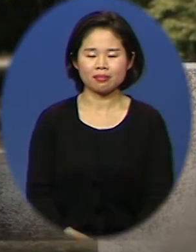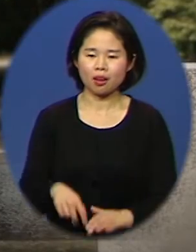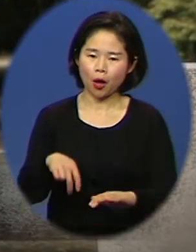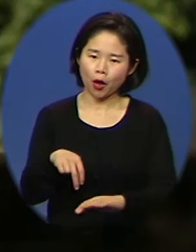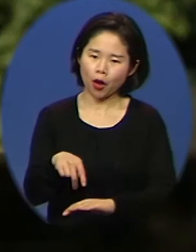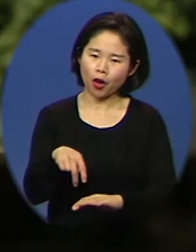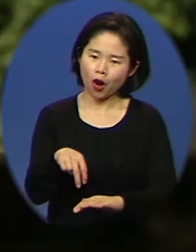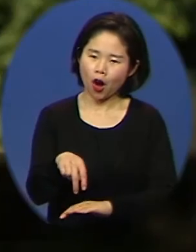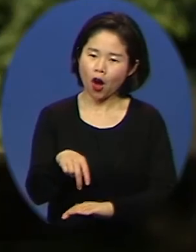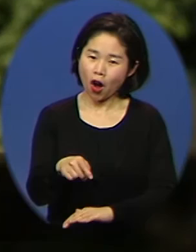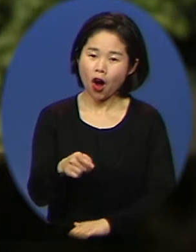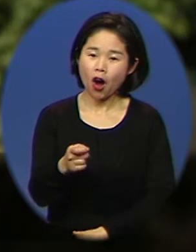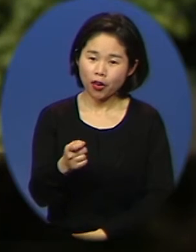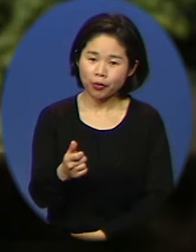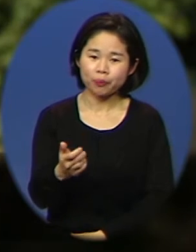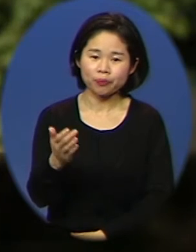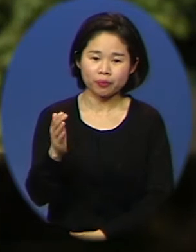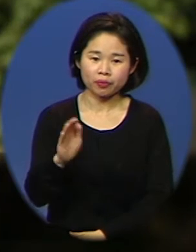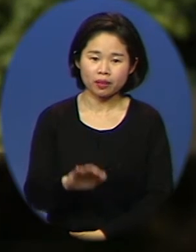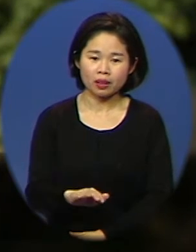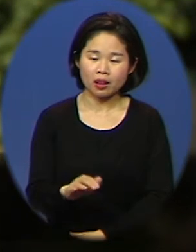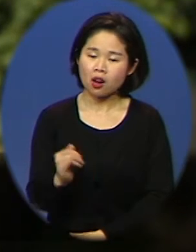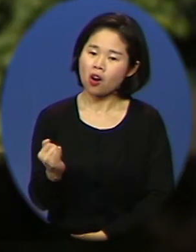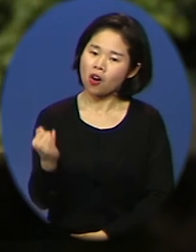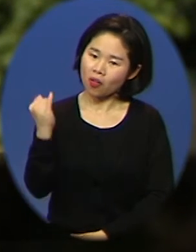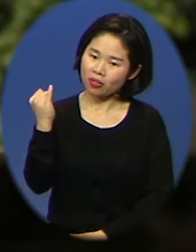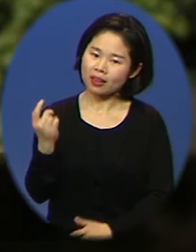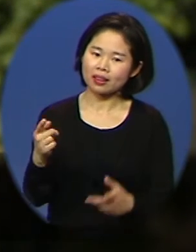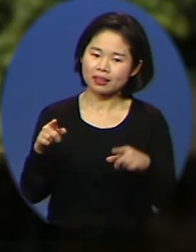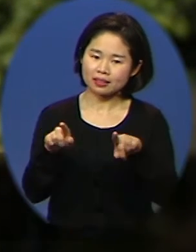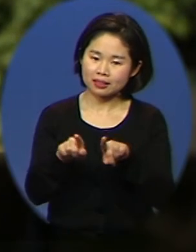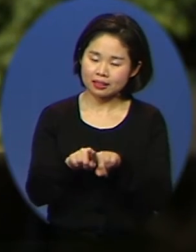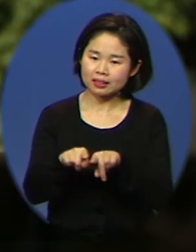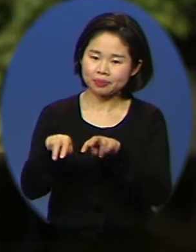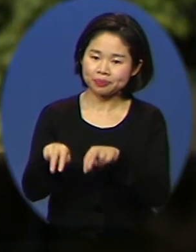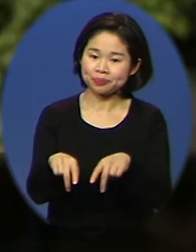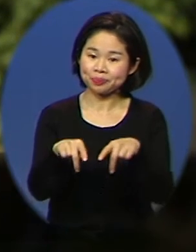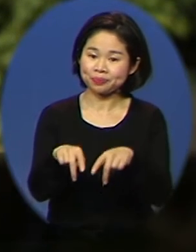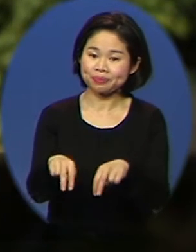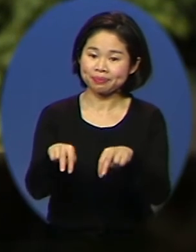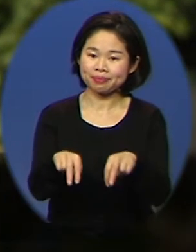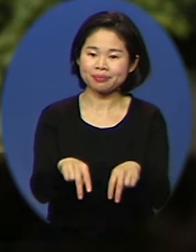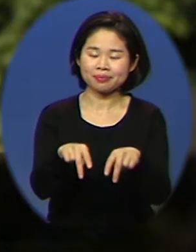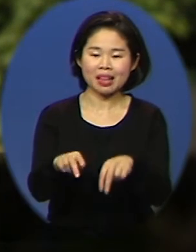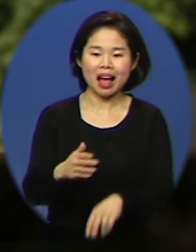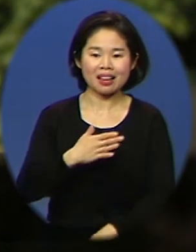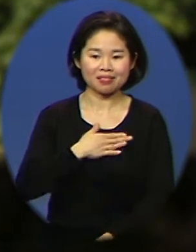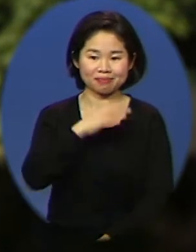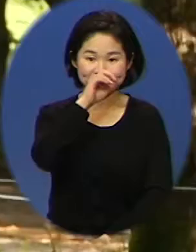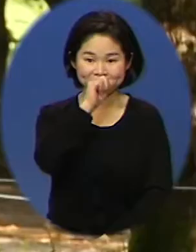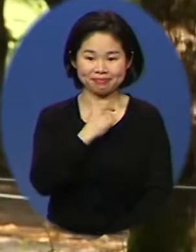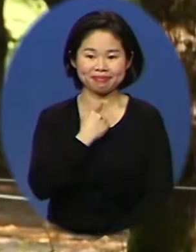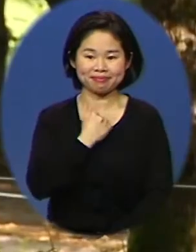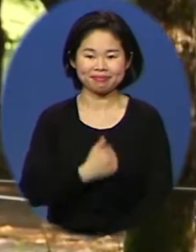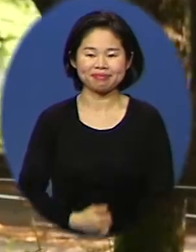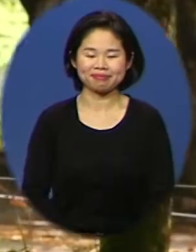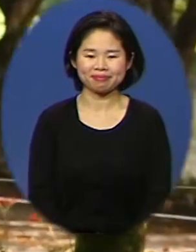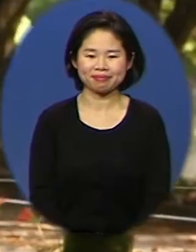걸었는데 그래도 언니랑 같이 걸으니까 기분이 좋았어요.